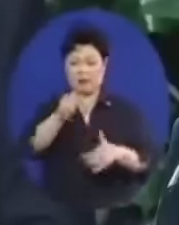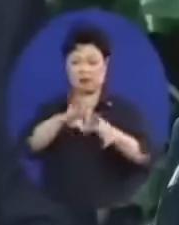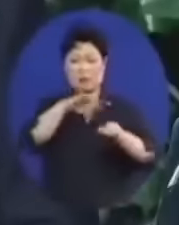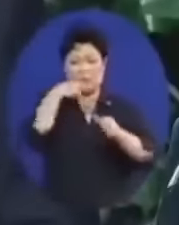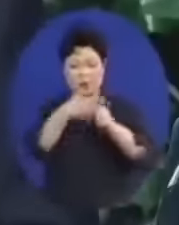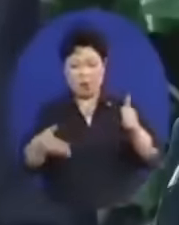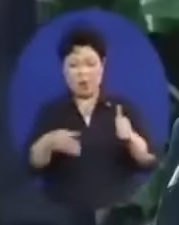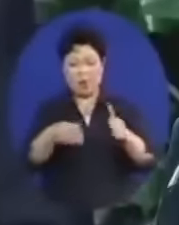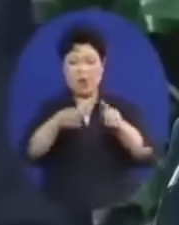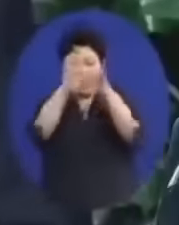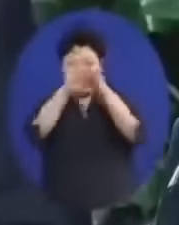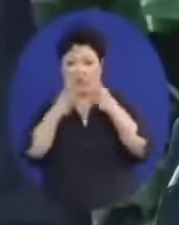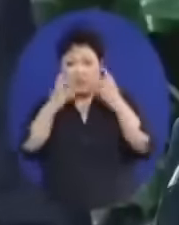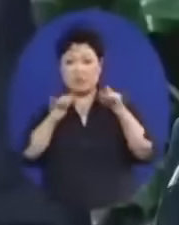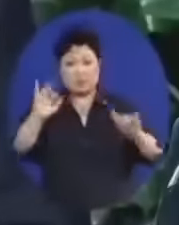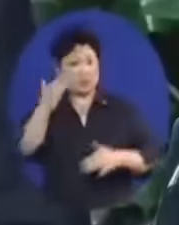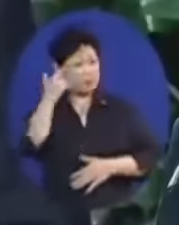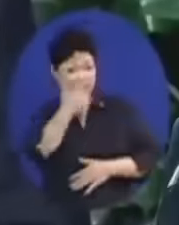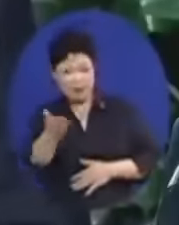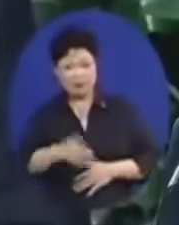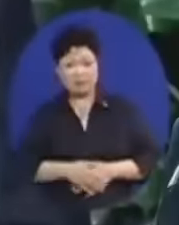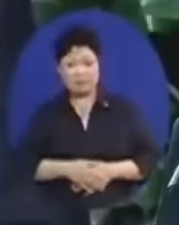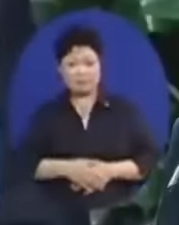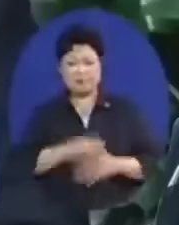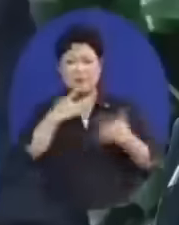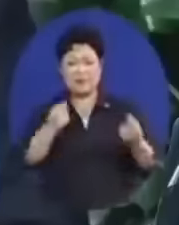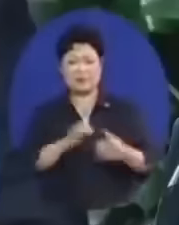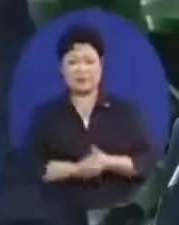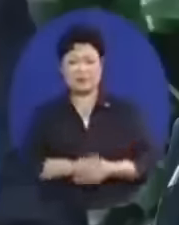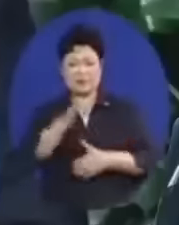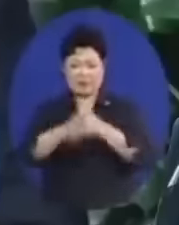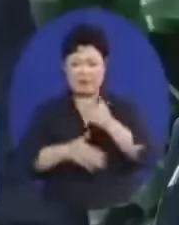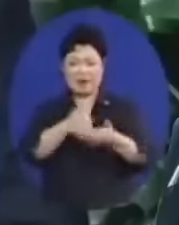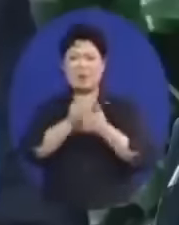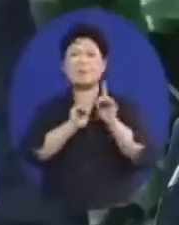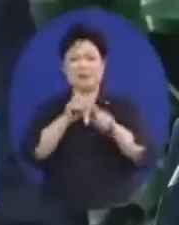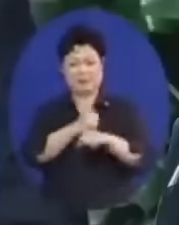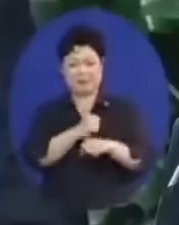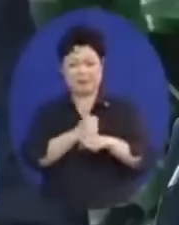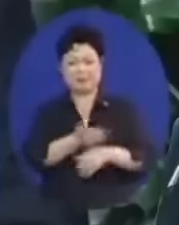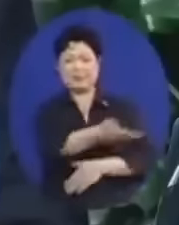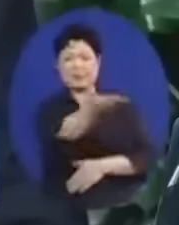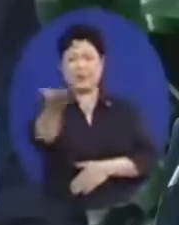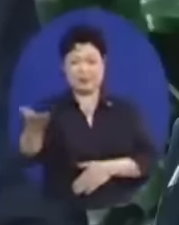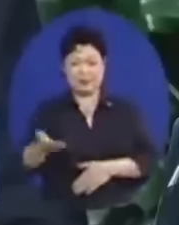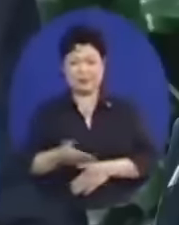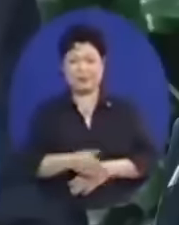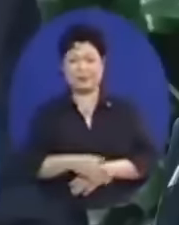보혈을 통해서 새 사람이 되었습니까? 하나님이 말씀하는